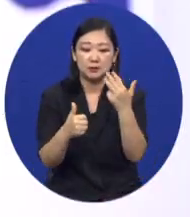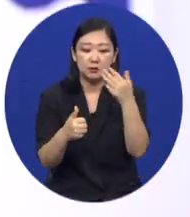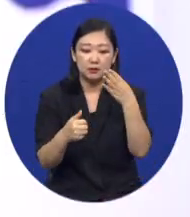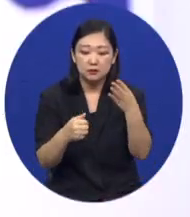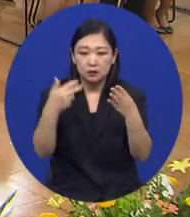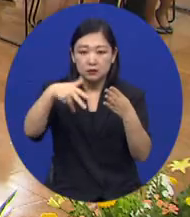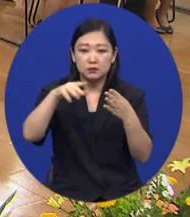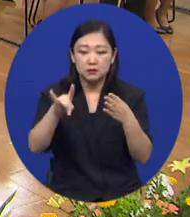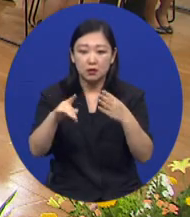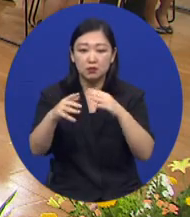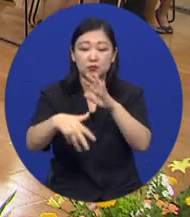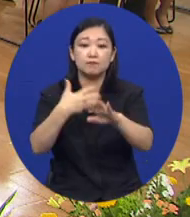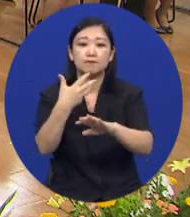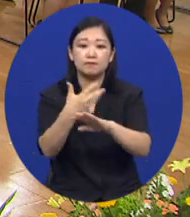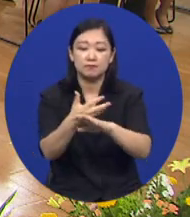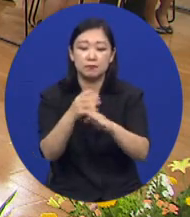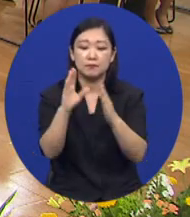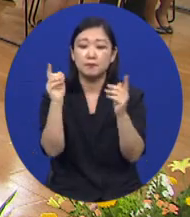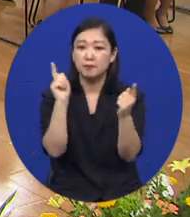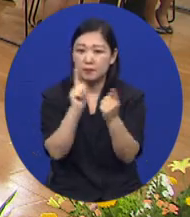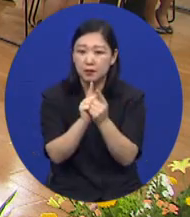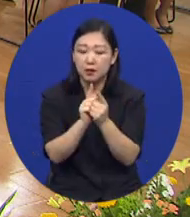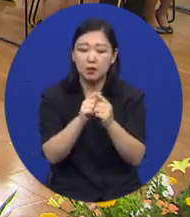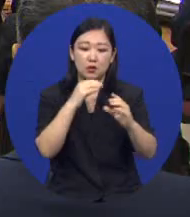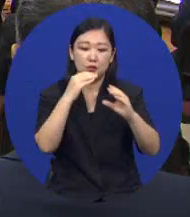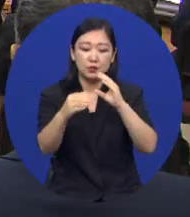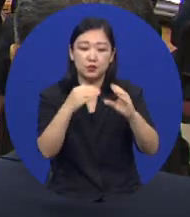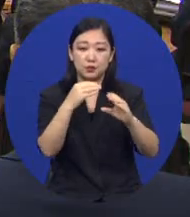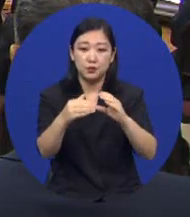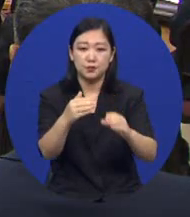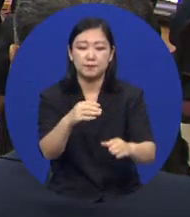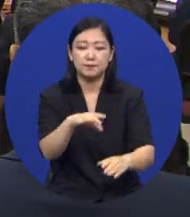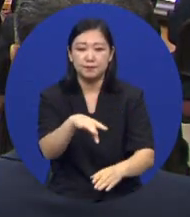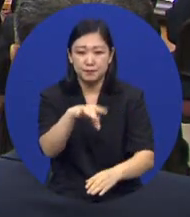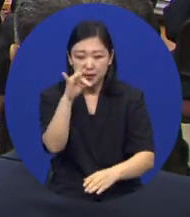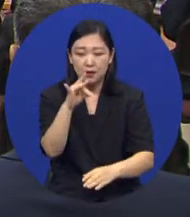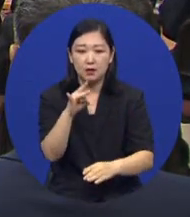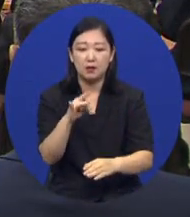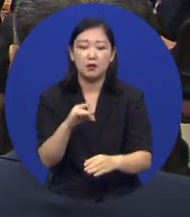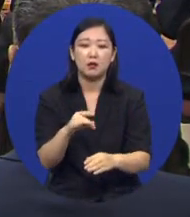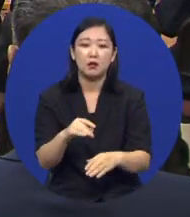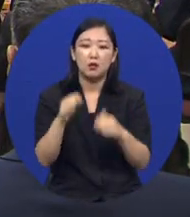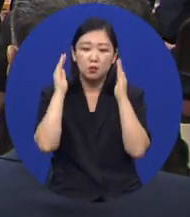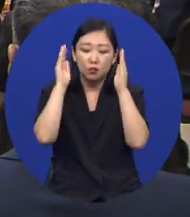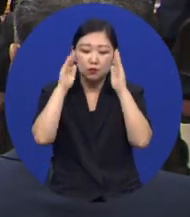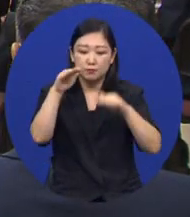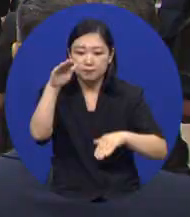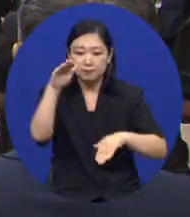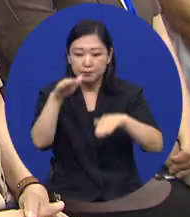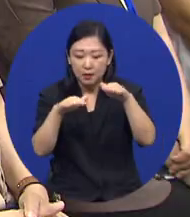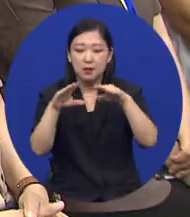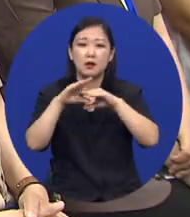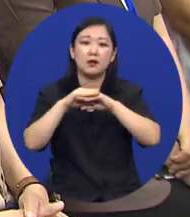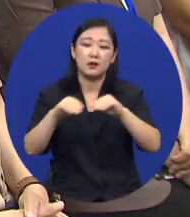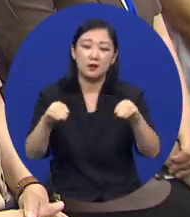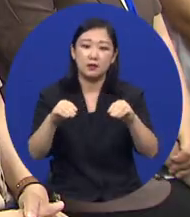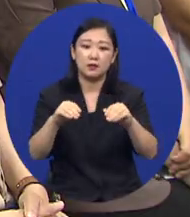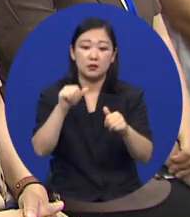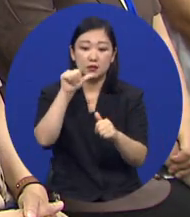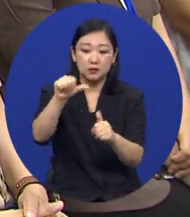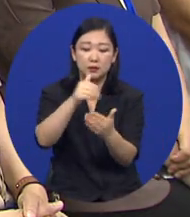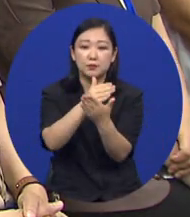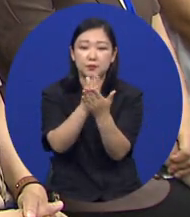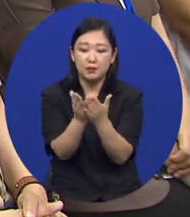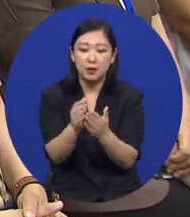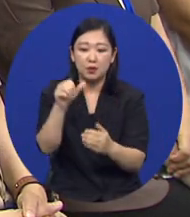산업혁명 시대를 맞아 소통을 최우선으로 학력 신장과 학력 격차 해소 등 5개 교육 방향을 제시하고 쉰계